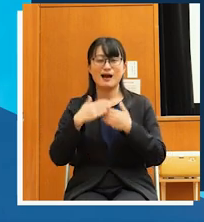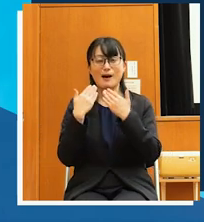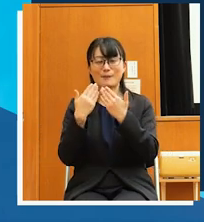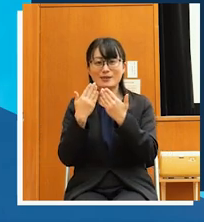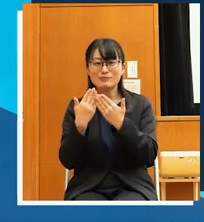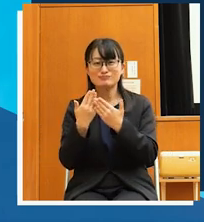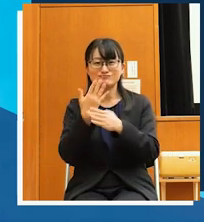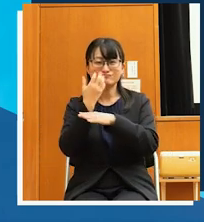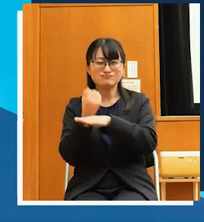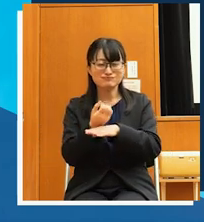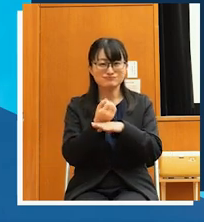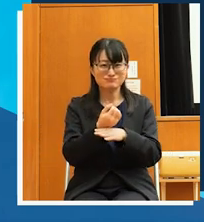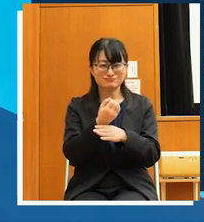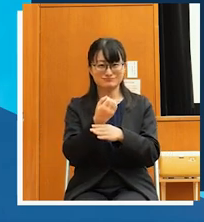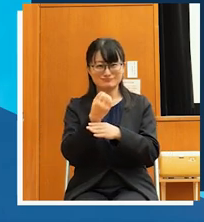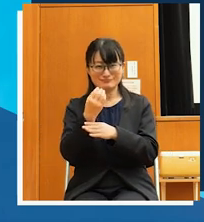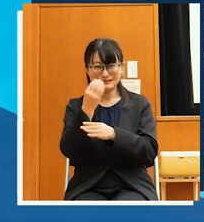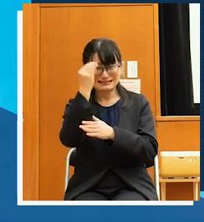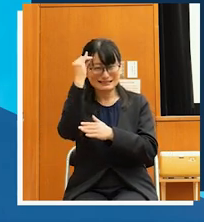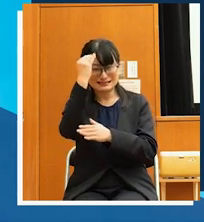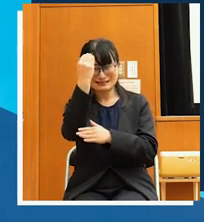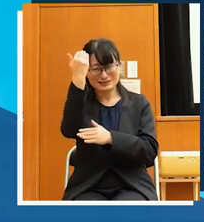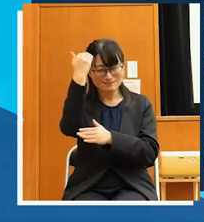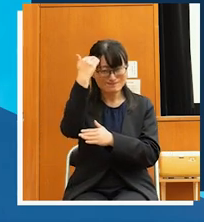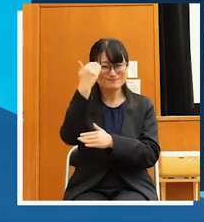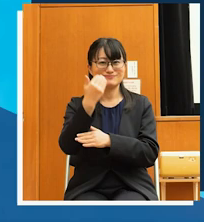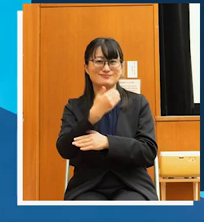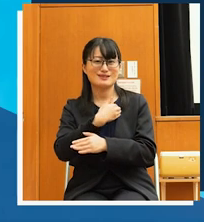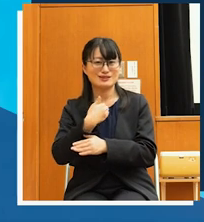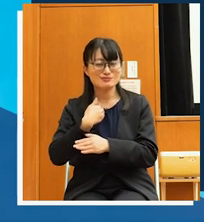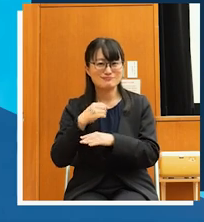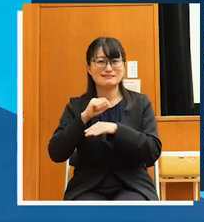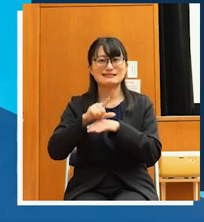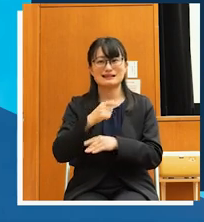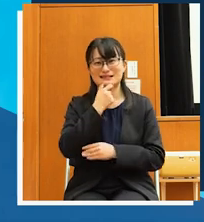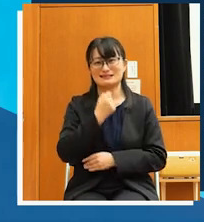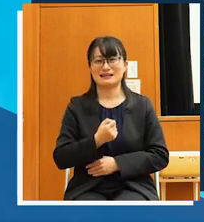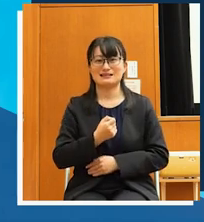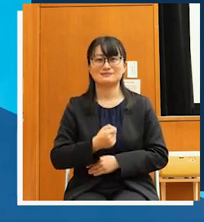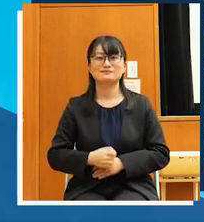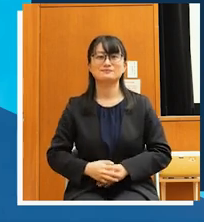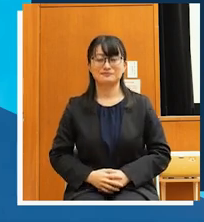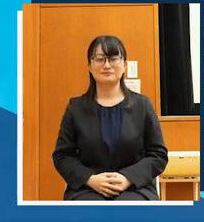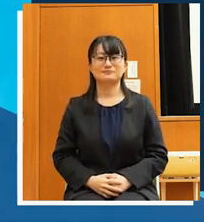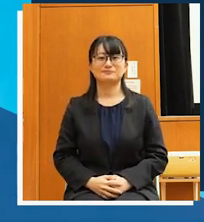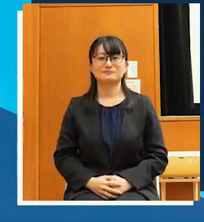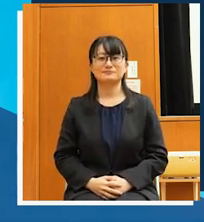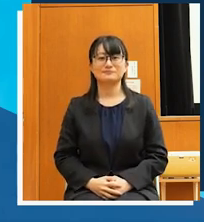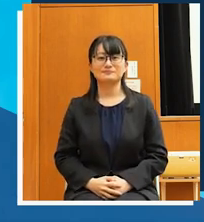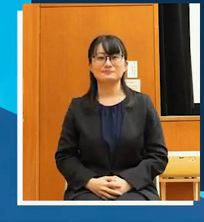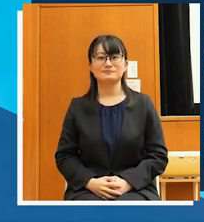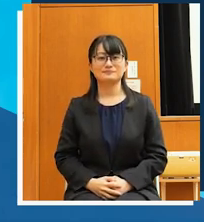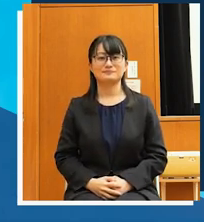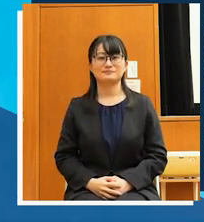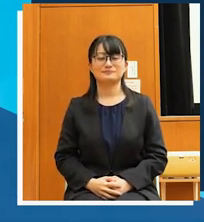あたってのあのまきっかけになればいいかなという風に思っていますのでえよろしくお願いします